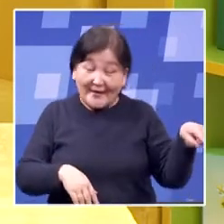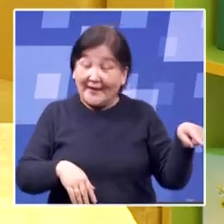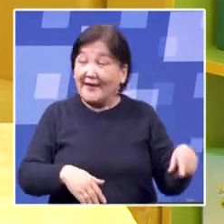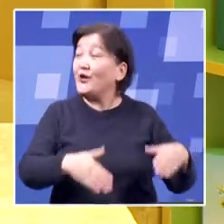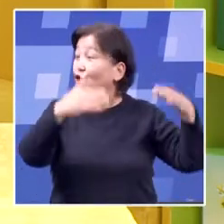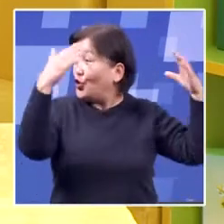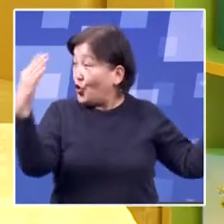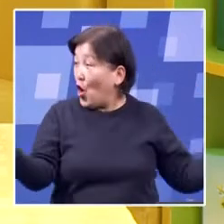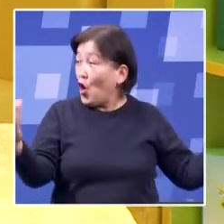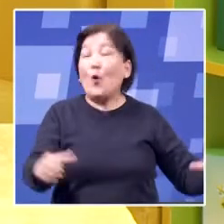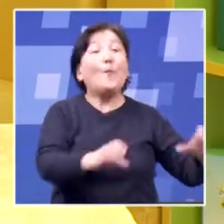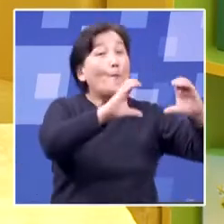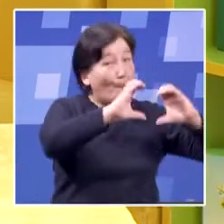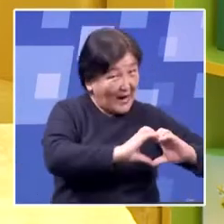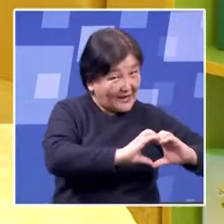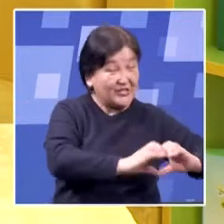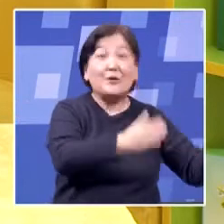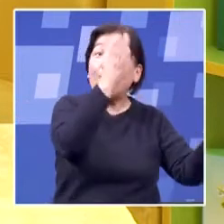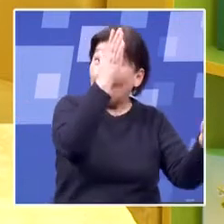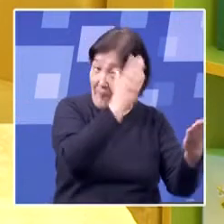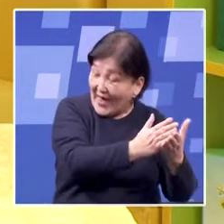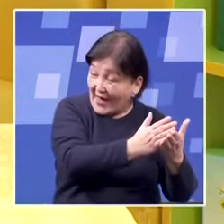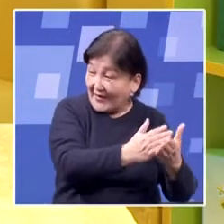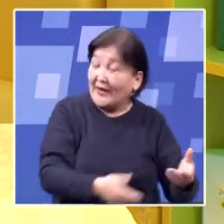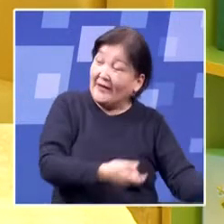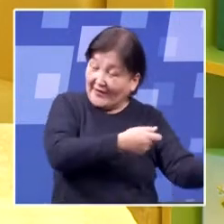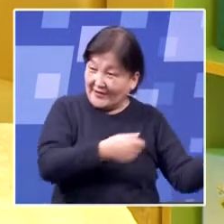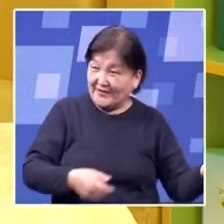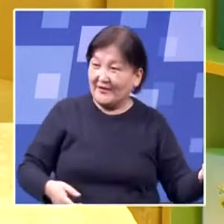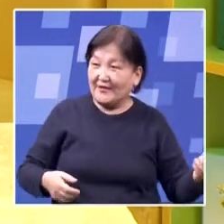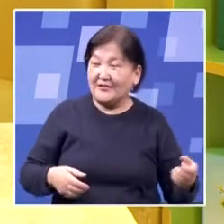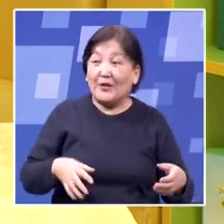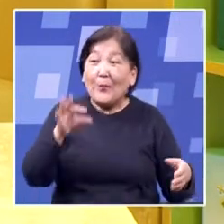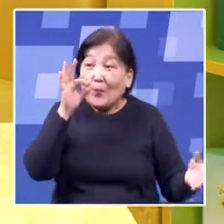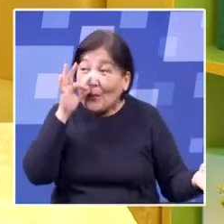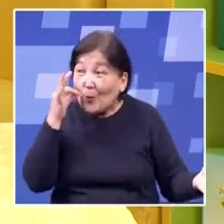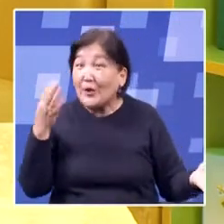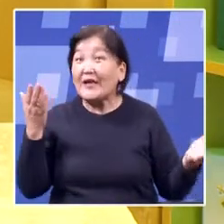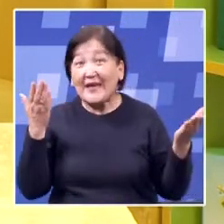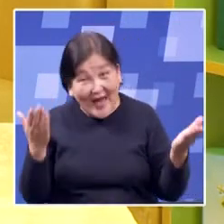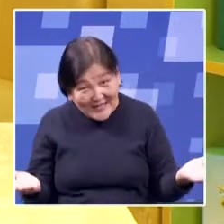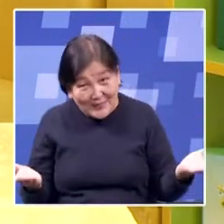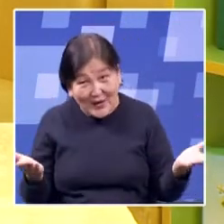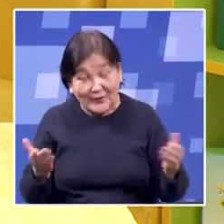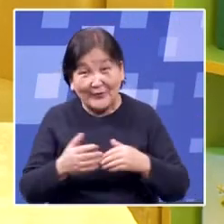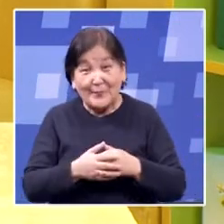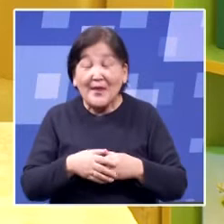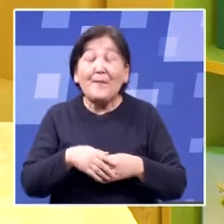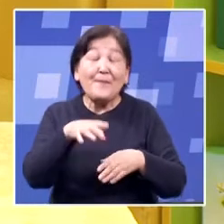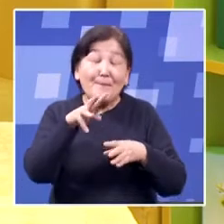наашир наашир энд том манжин ургасан байна. Ингээд дуудахад